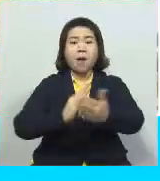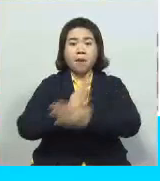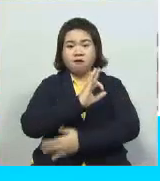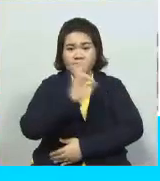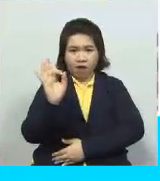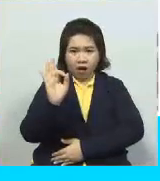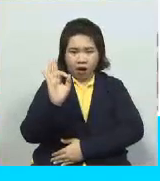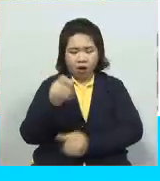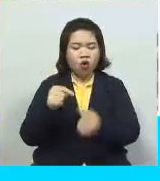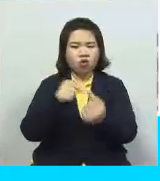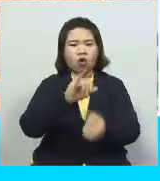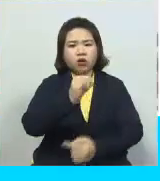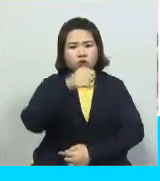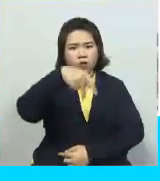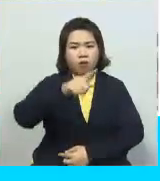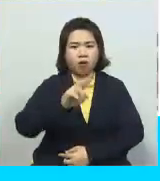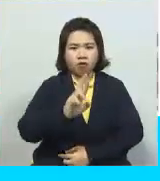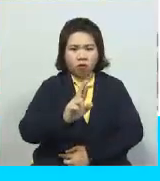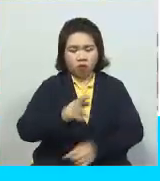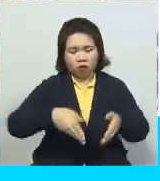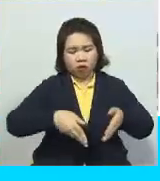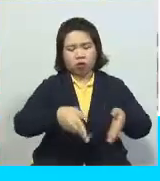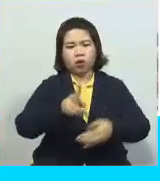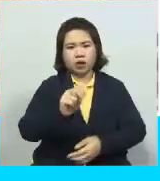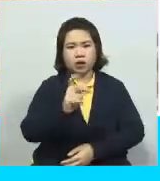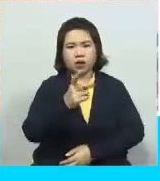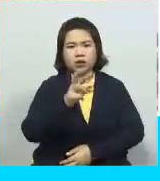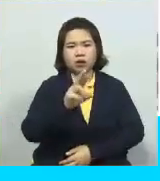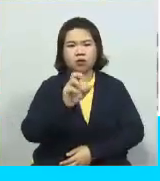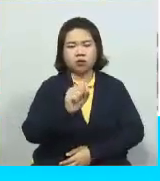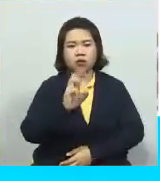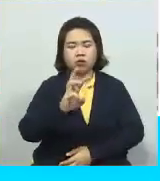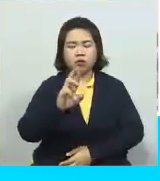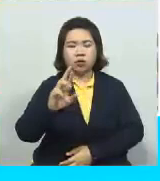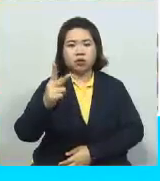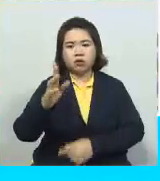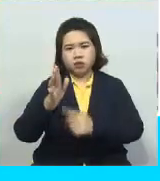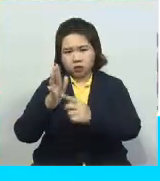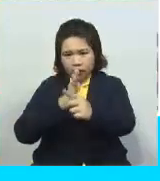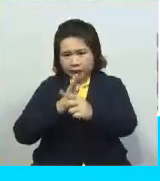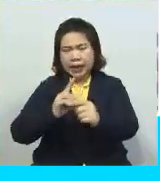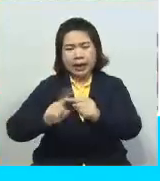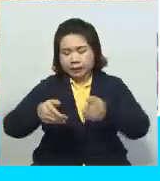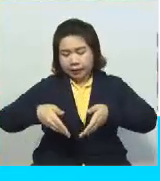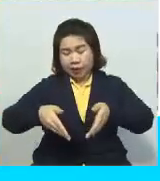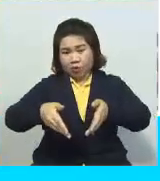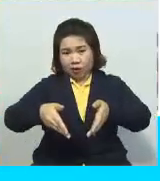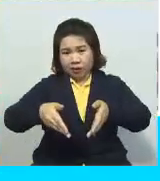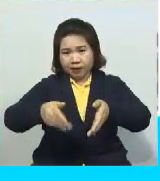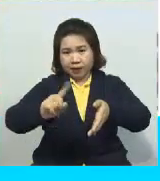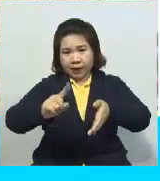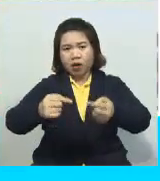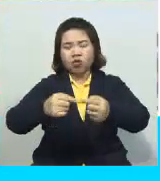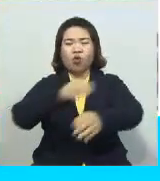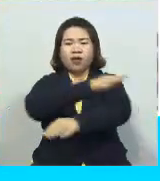ที่แยกจปรไปที่ถนนนครสวรรค์มาที่แยกจักรพรรดิพงษ์แล้วก็ถนนหลังหลวงมาที่ถนน